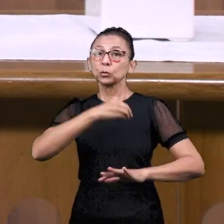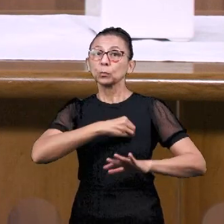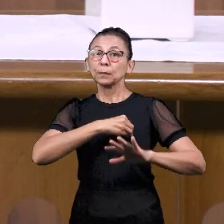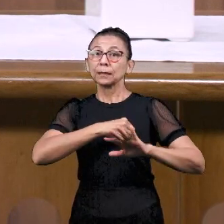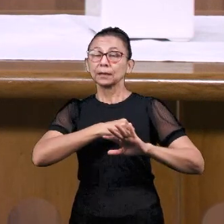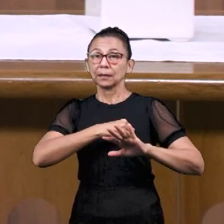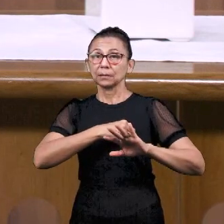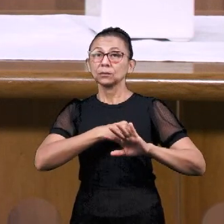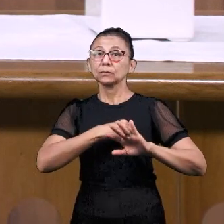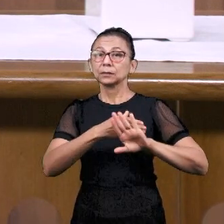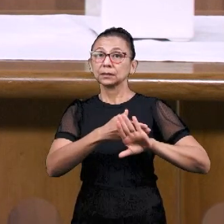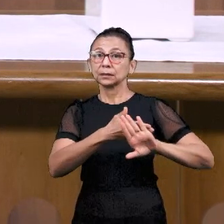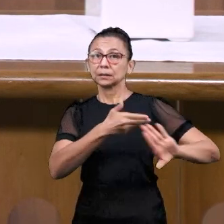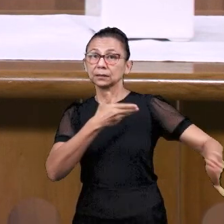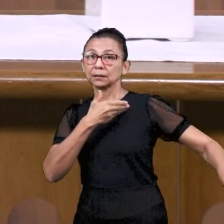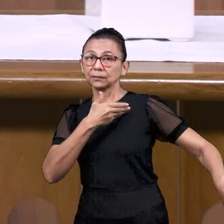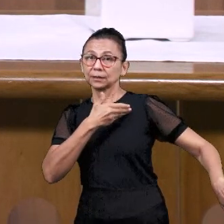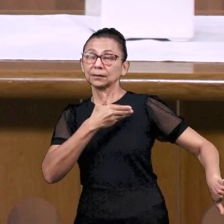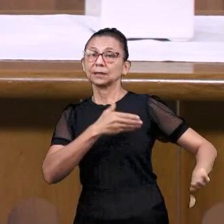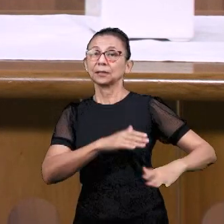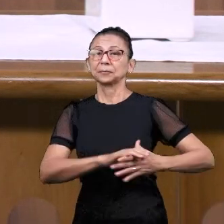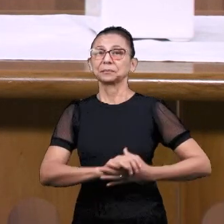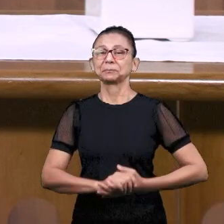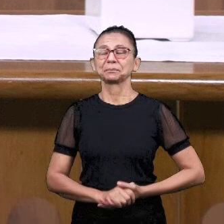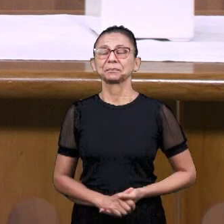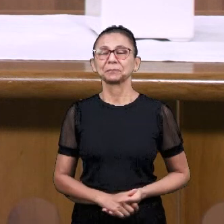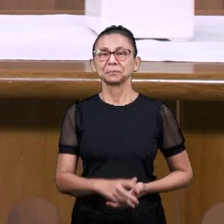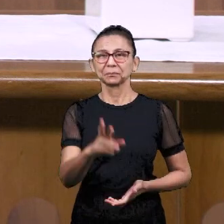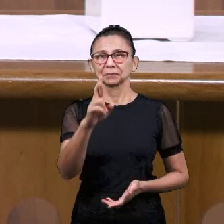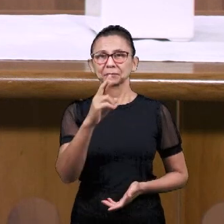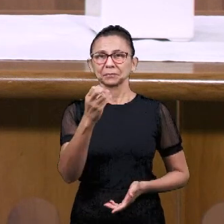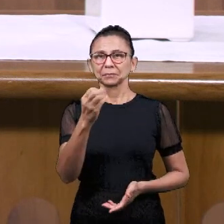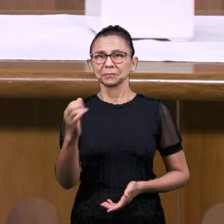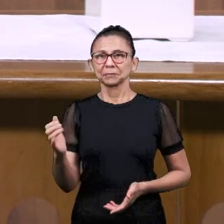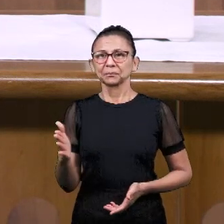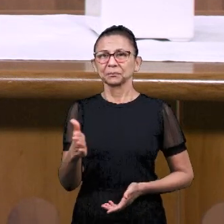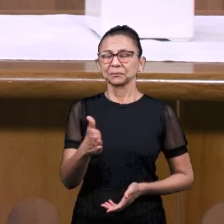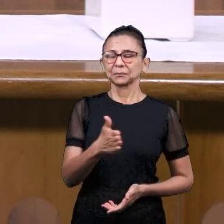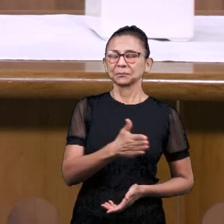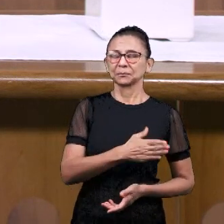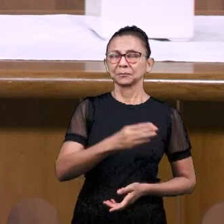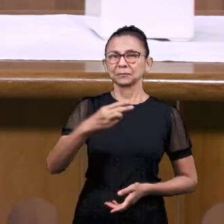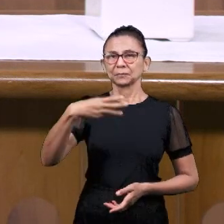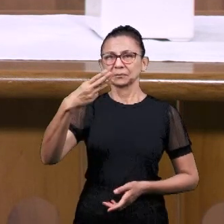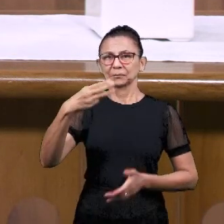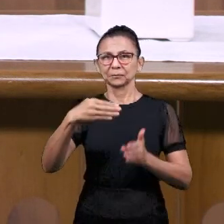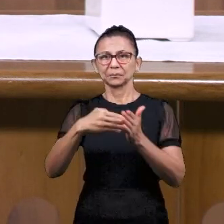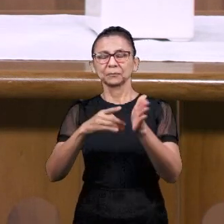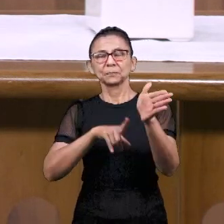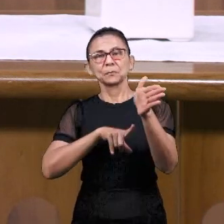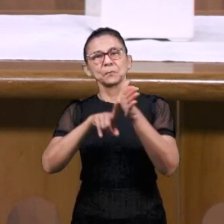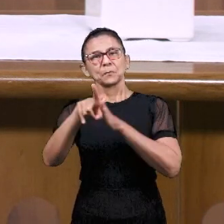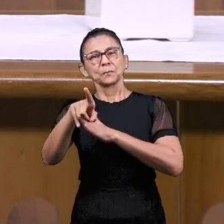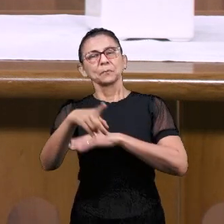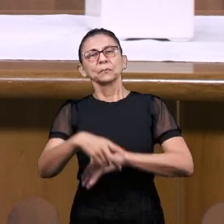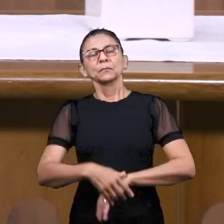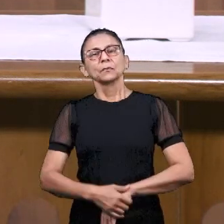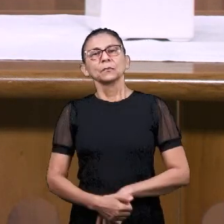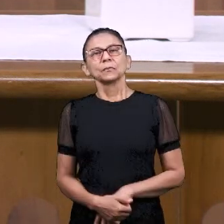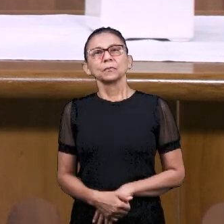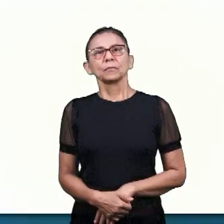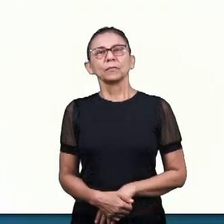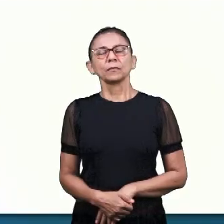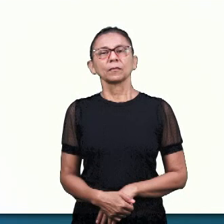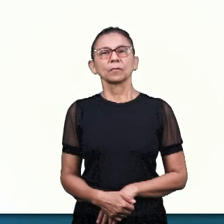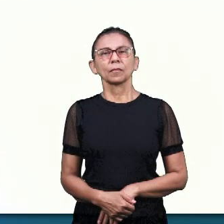condamnation du péché. Très bien répondu par nos frères et sœurs. Passons à notre troisième et dernière question, qui est la question 1, lettre C.